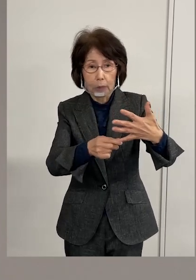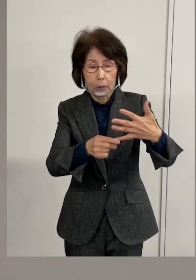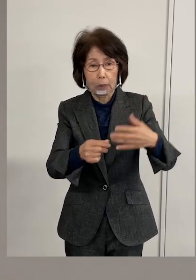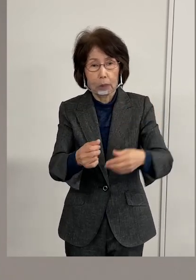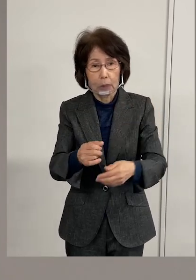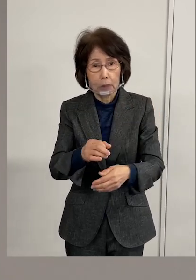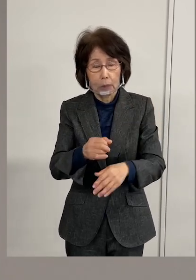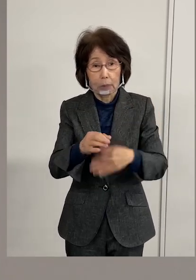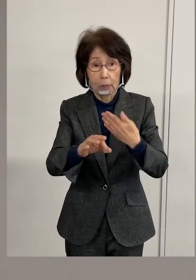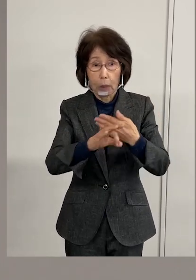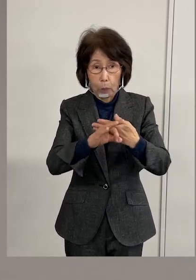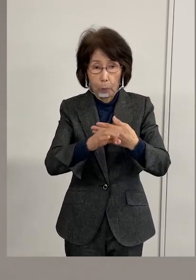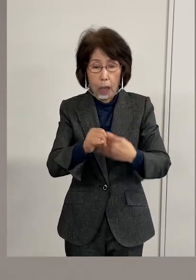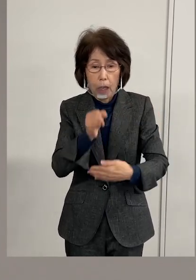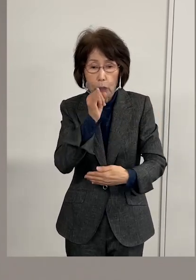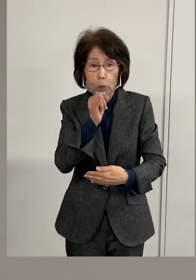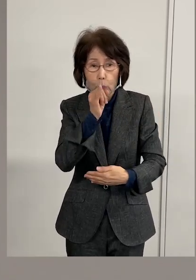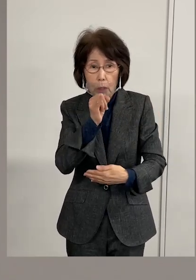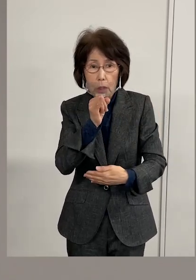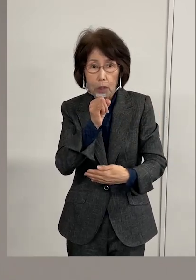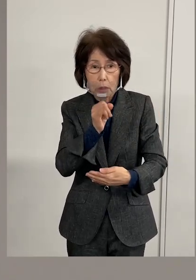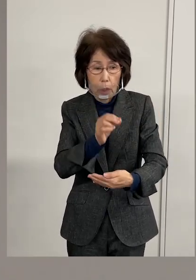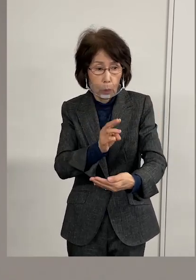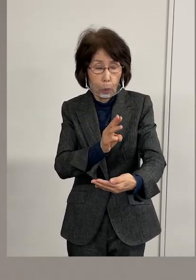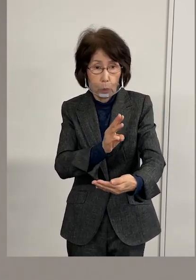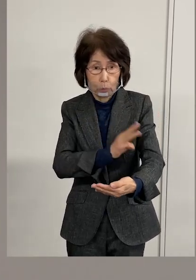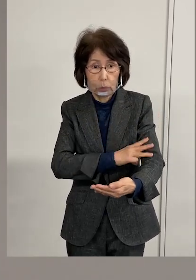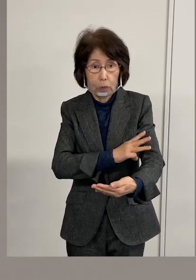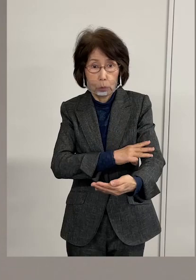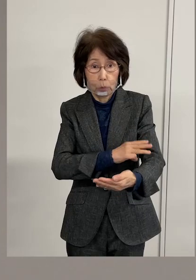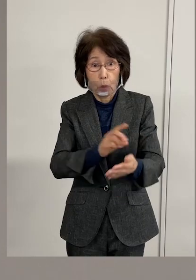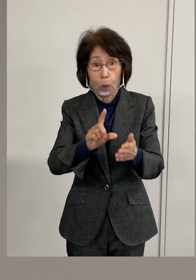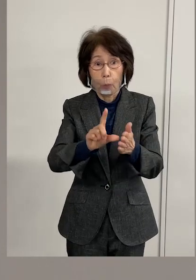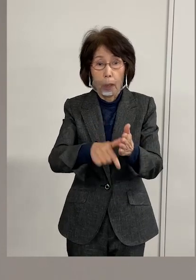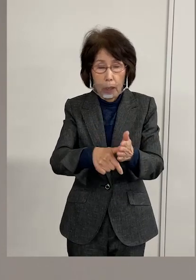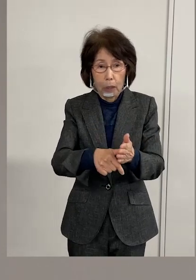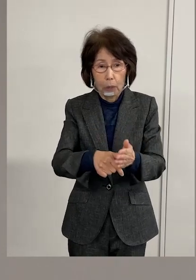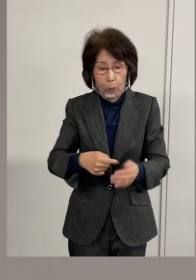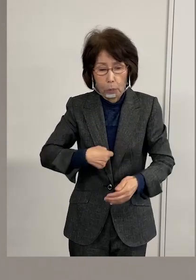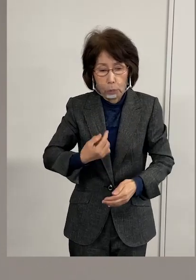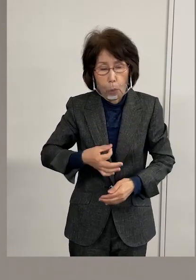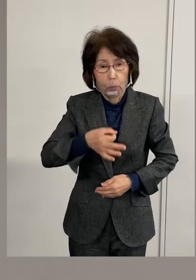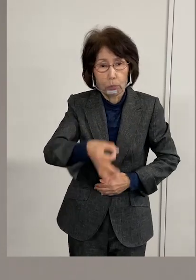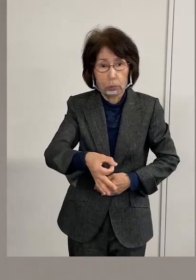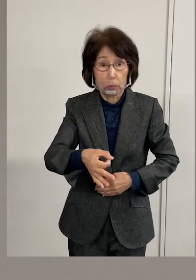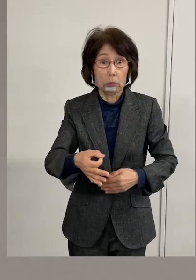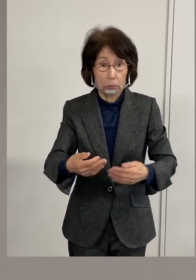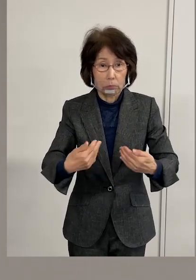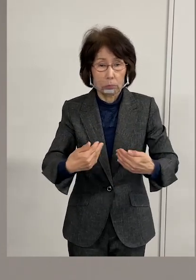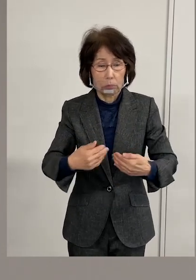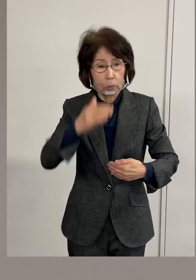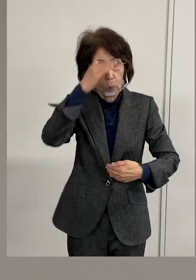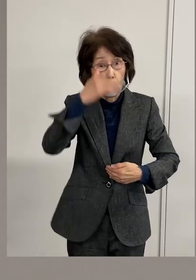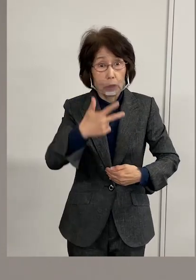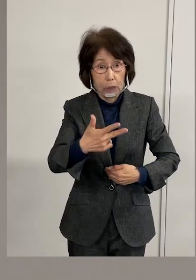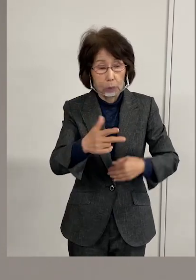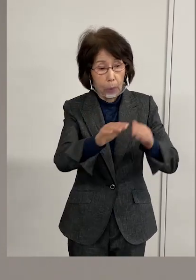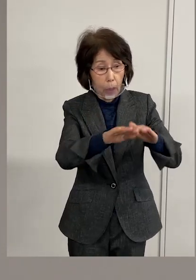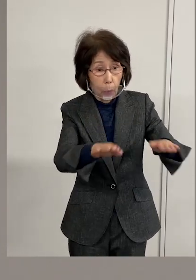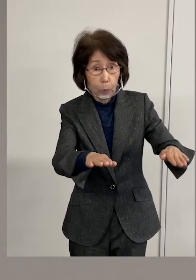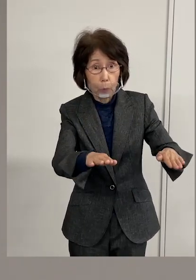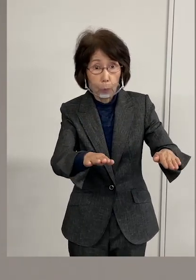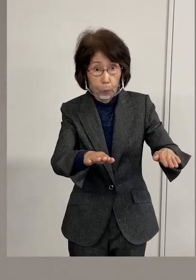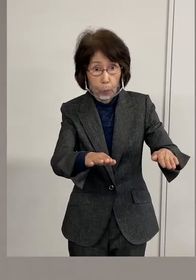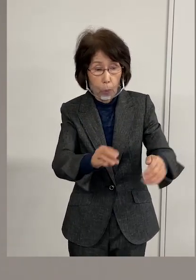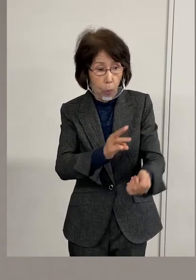ザの予防接種につきましては、今自己負担がありますので、高知市は子供さんの一部に対して今助成をし